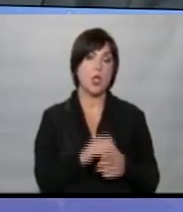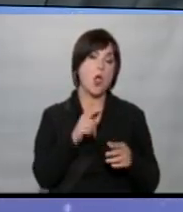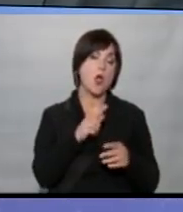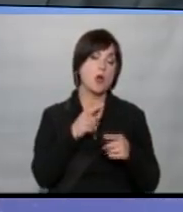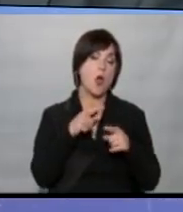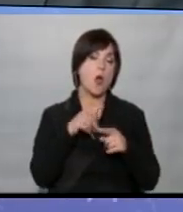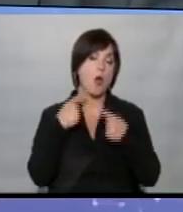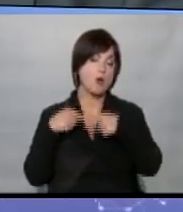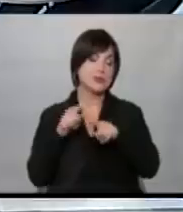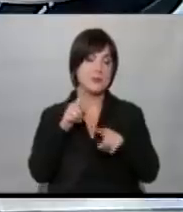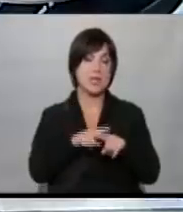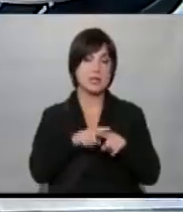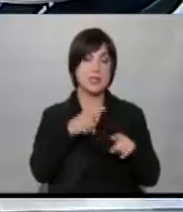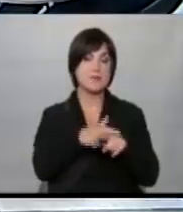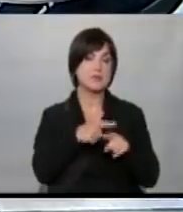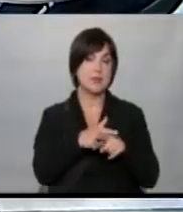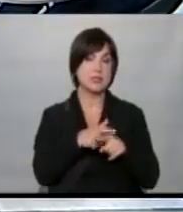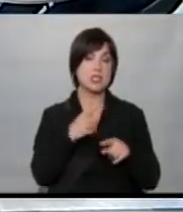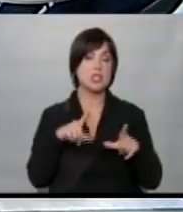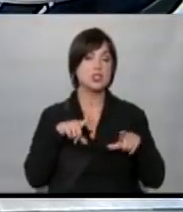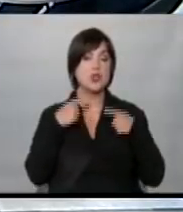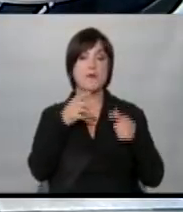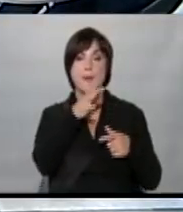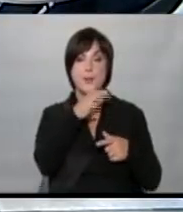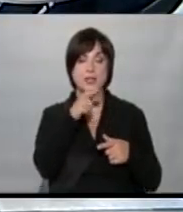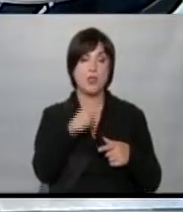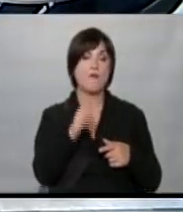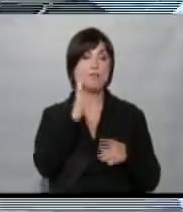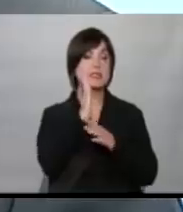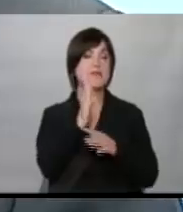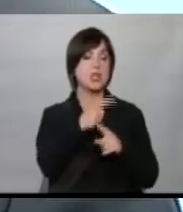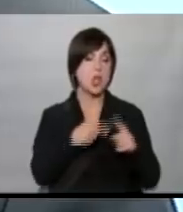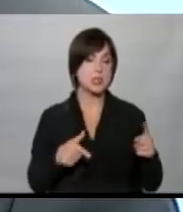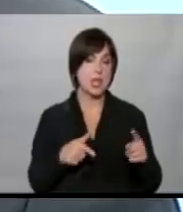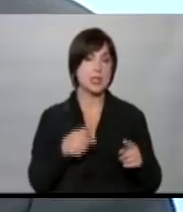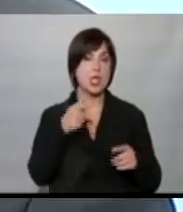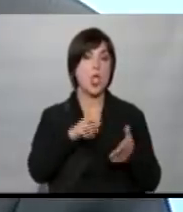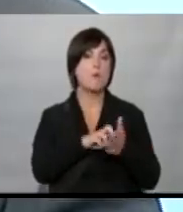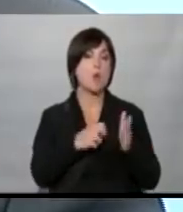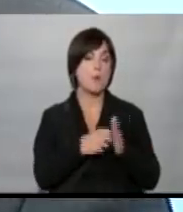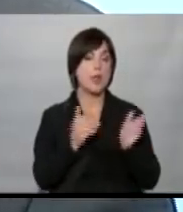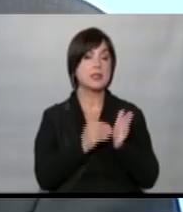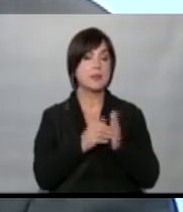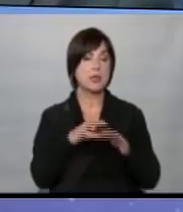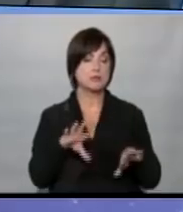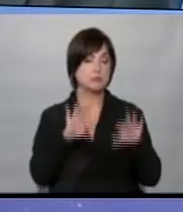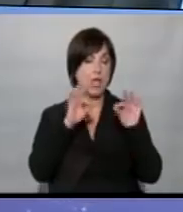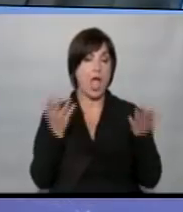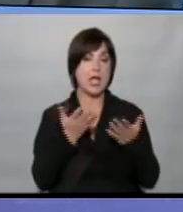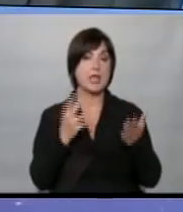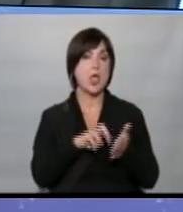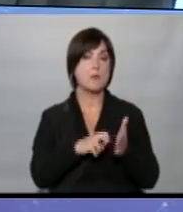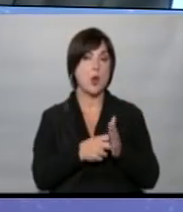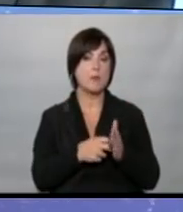Освен на Грција, да. Затоа што живеат македонци во северниот дел. И проблемот треба да го лоцираме каде е